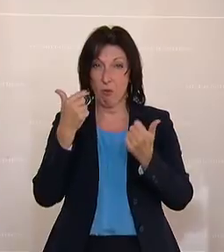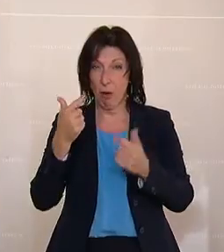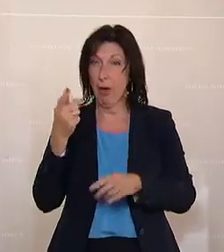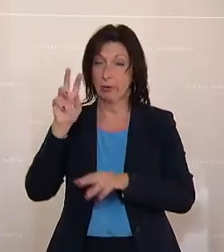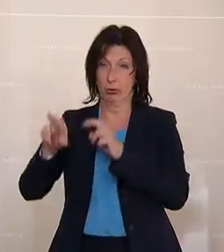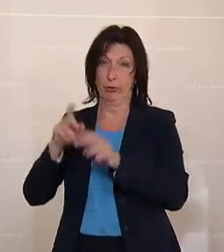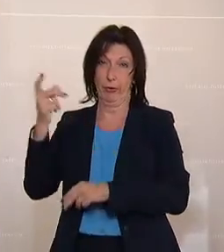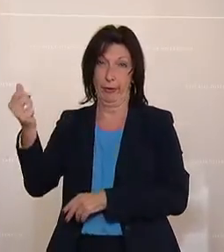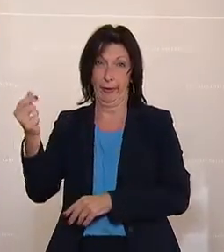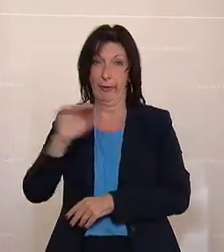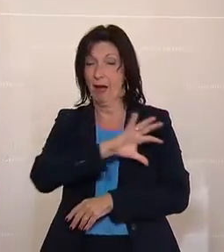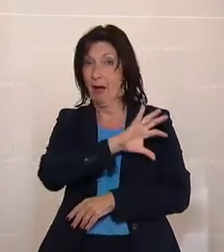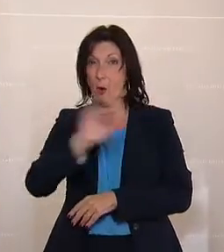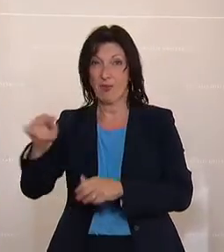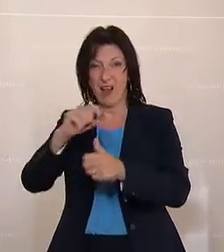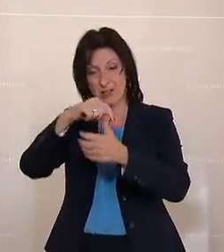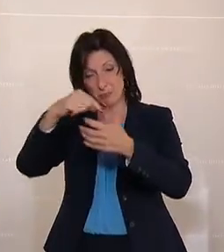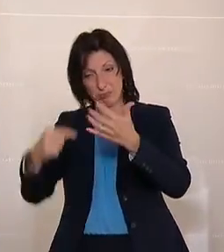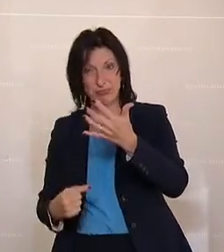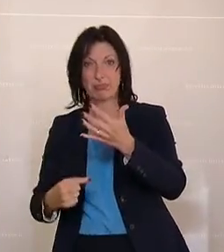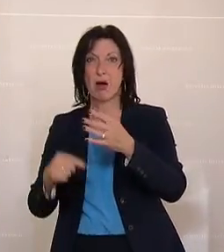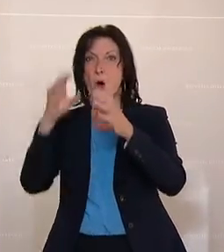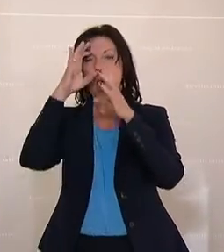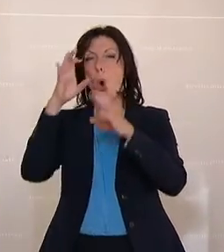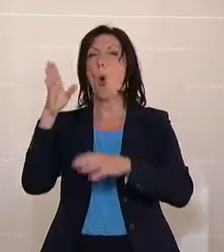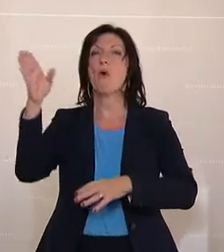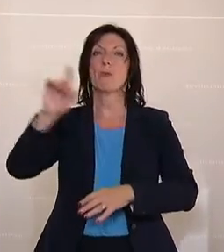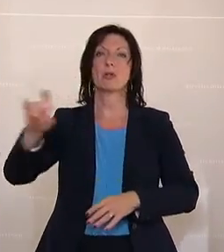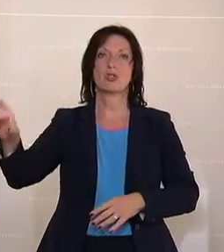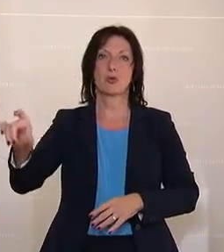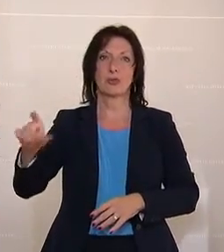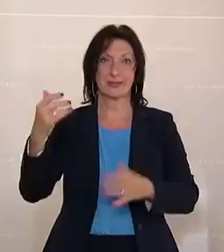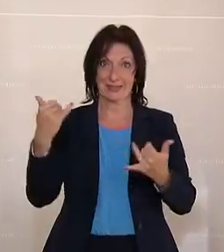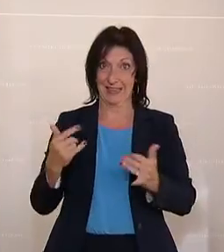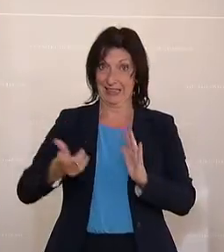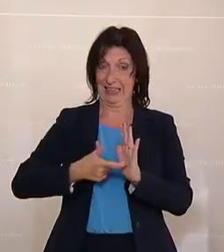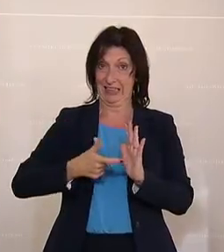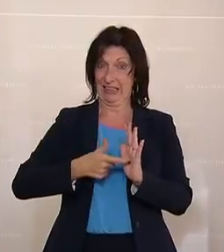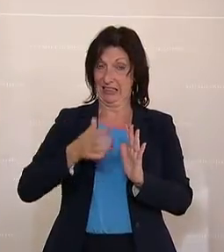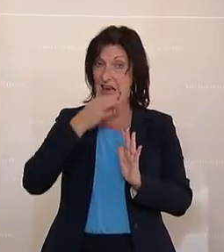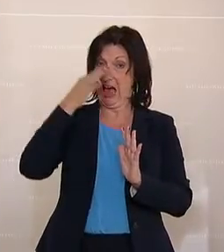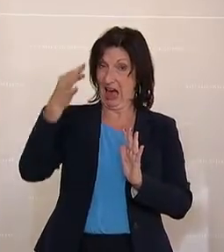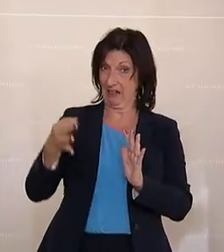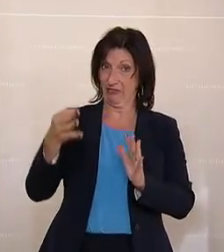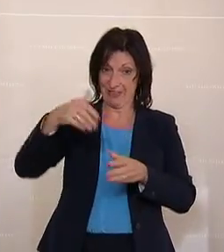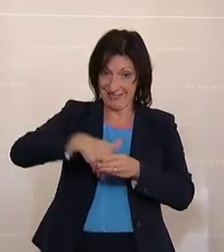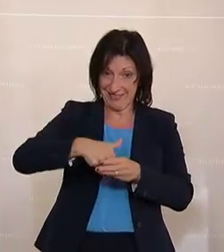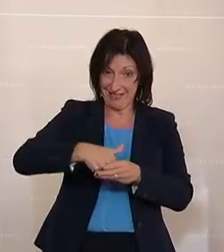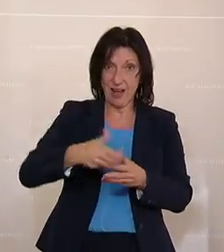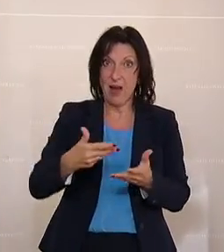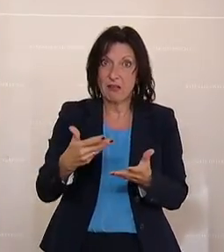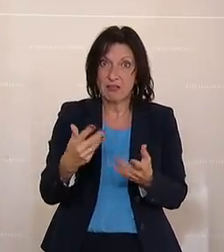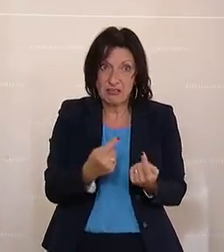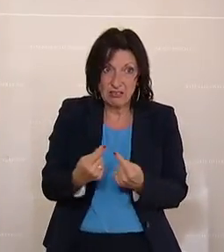ÖVP. Und gerade der Sachverhalt, der dieser dringlichen Anfrage zugrunde liegt, beweist doch, wie dringend